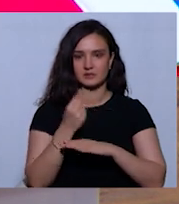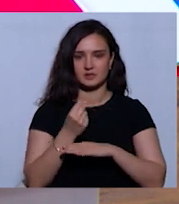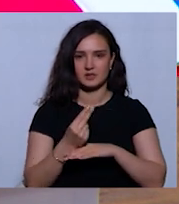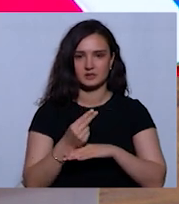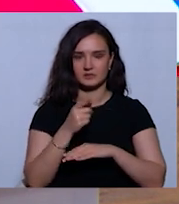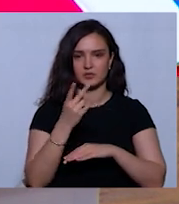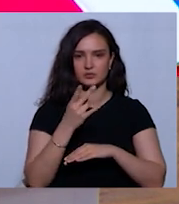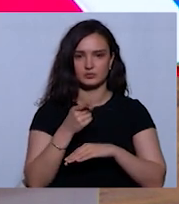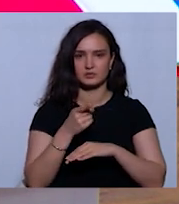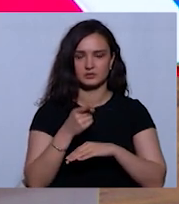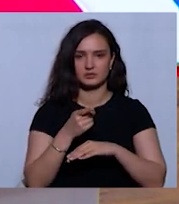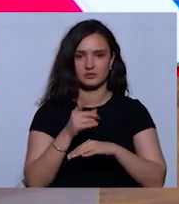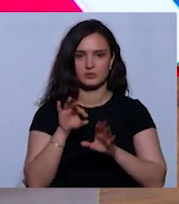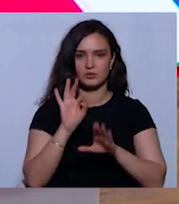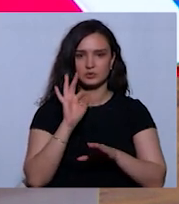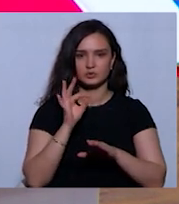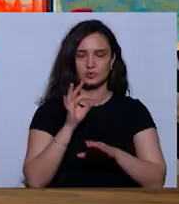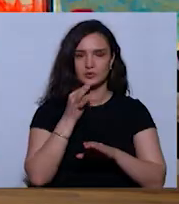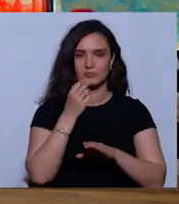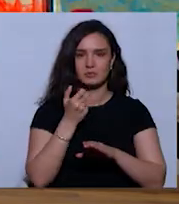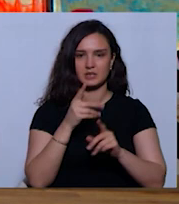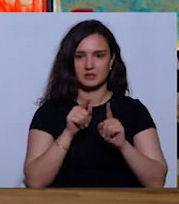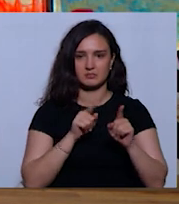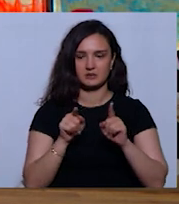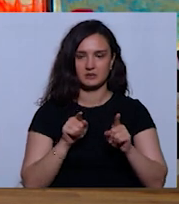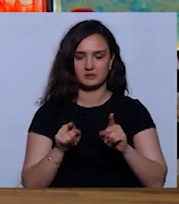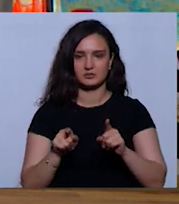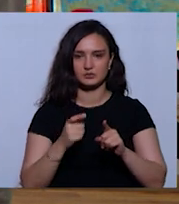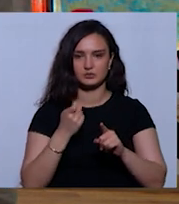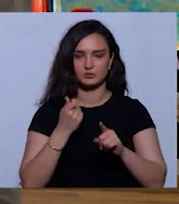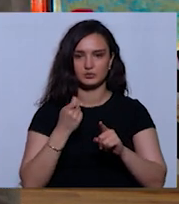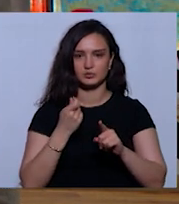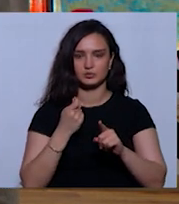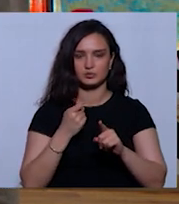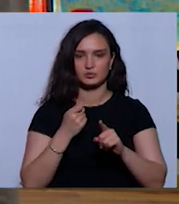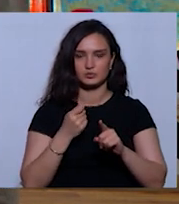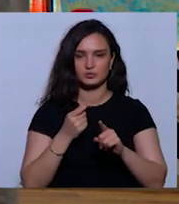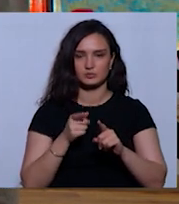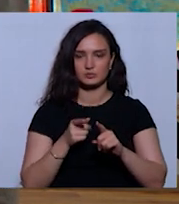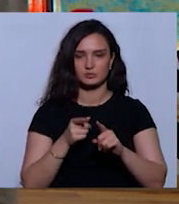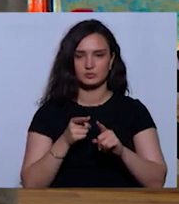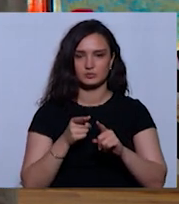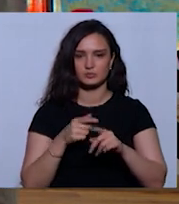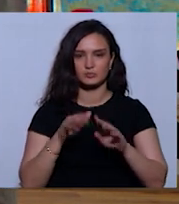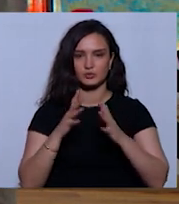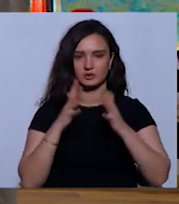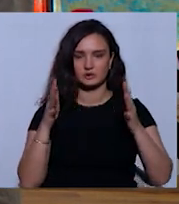მაგრამ თქვენ უნდა ამოარჩიოთ რამდენიმე. ცოტა ხა ცოტა თავი უფრო